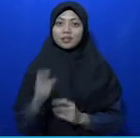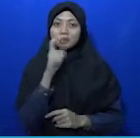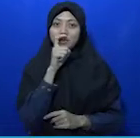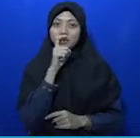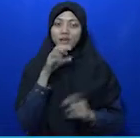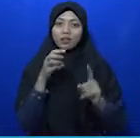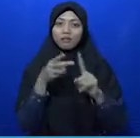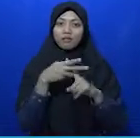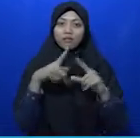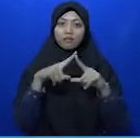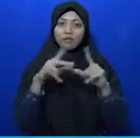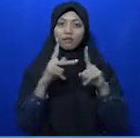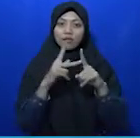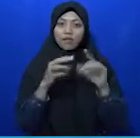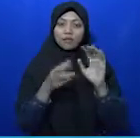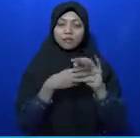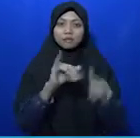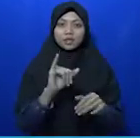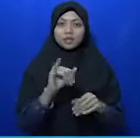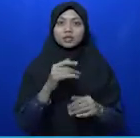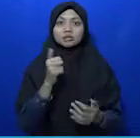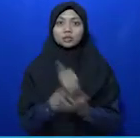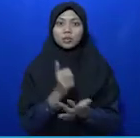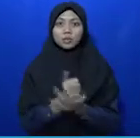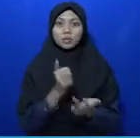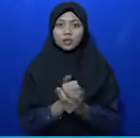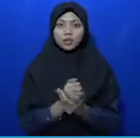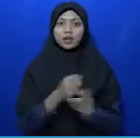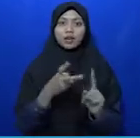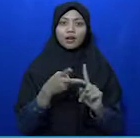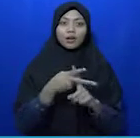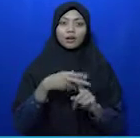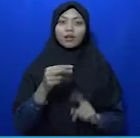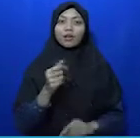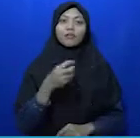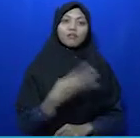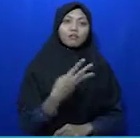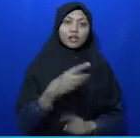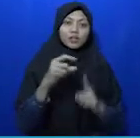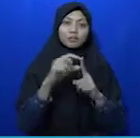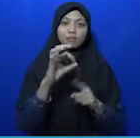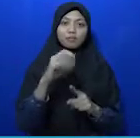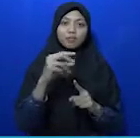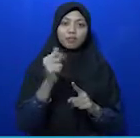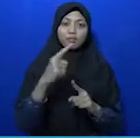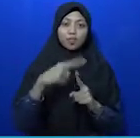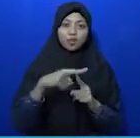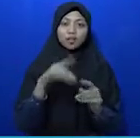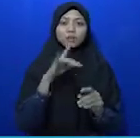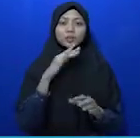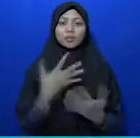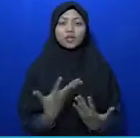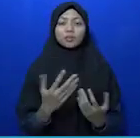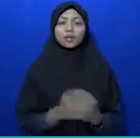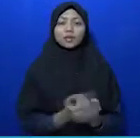dari sisi pengamat ini apa yang sesungguhnya terjadi dengan gonjang-ganjing divestasi saham Freeport ini.